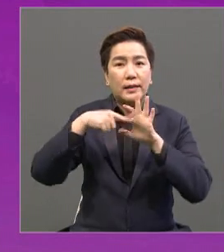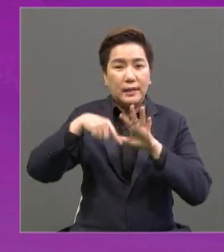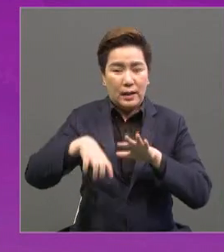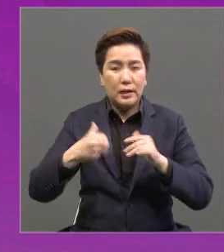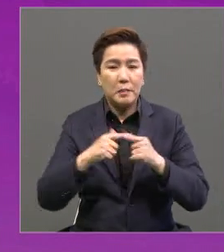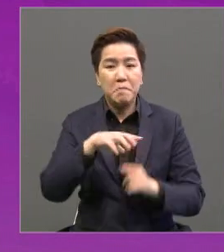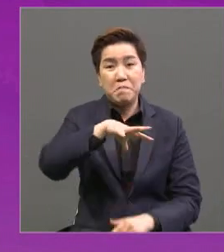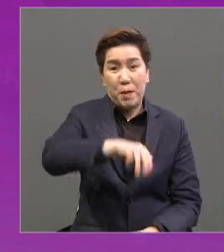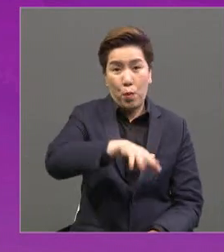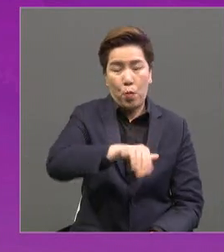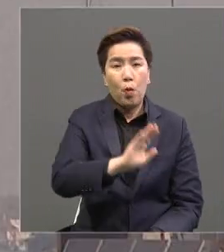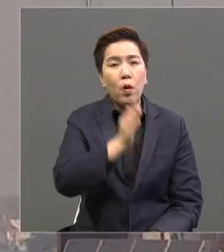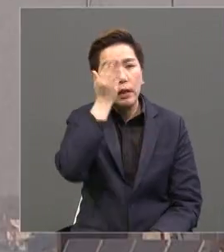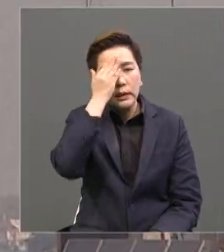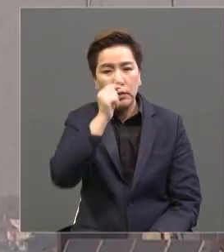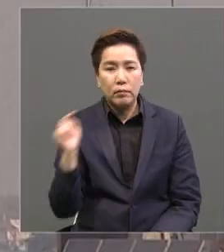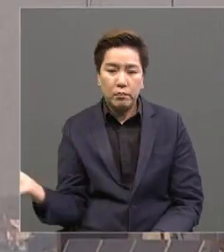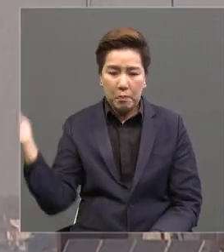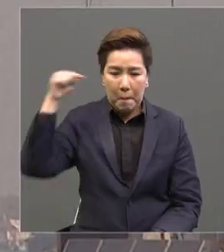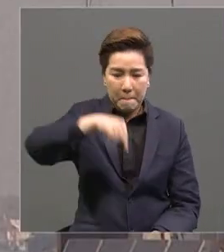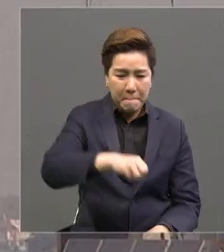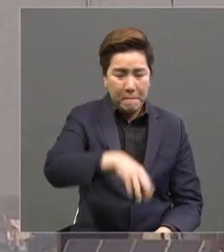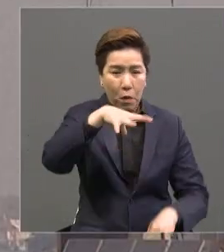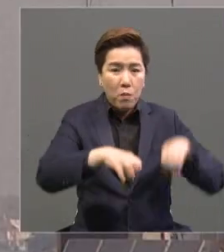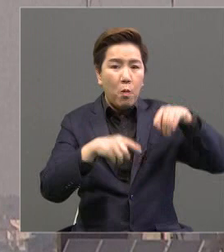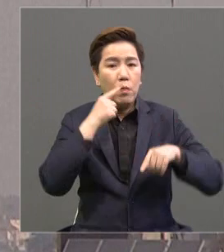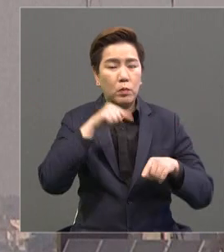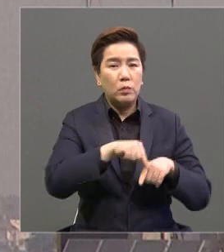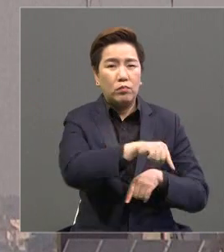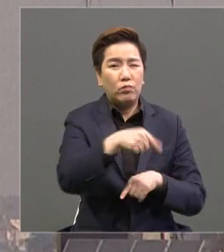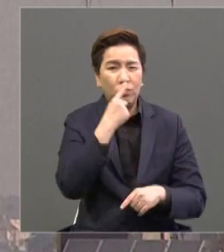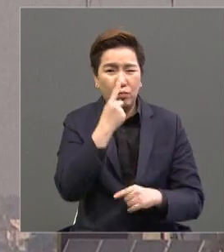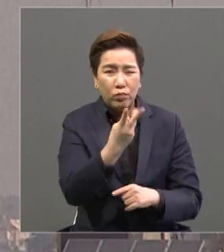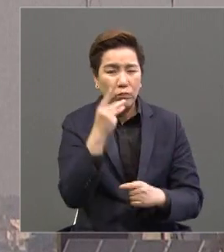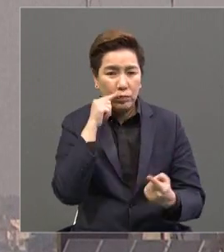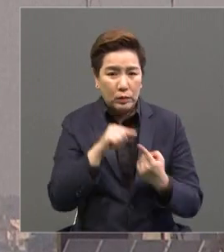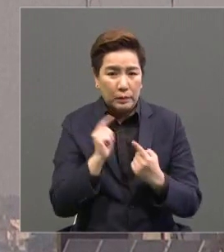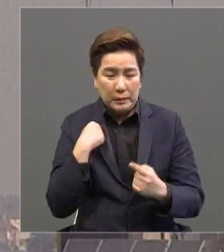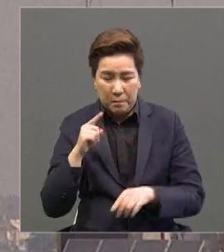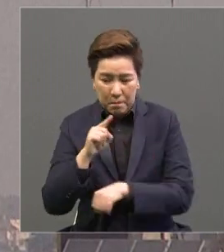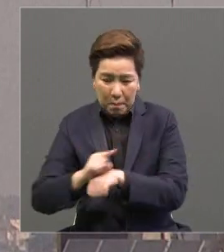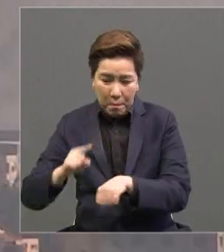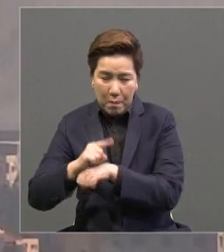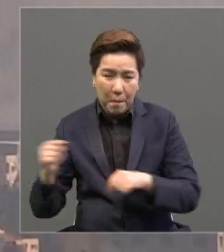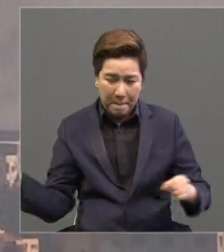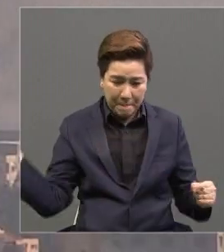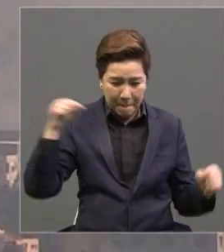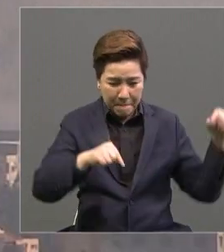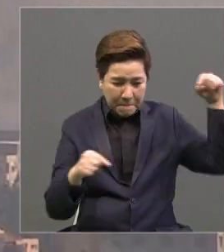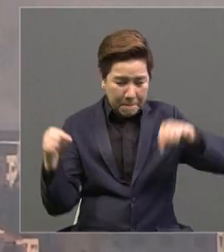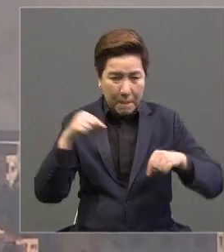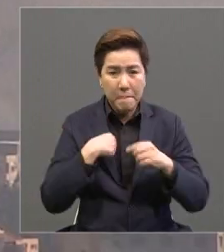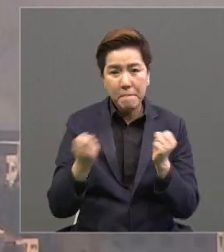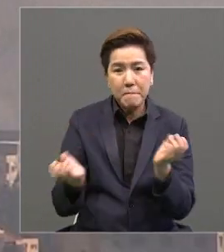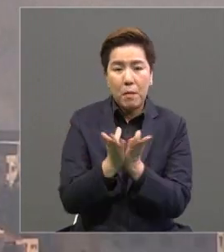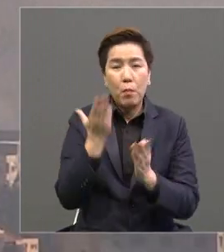กรุงเทวอาวีฟเมืองหลวงของอิสราเอลตกเป็นเป้าโจมตีของกลุ่มฮามาสนะคะโดยมีการระดมยิงจรวดถล่มใส่เพื่อตอบ